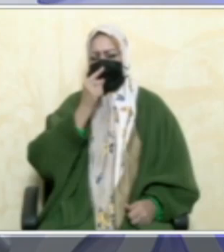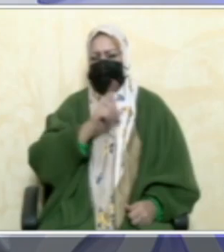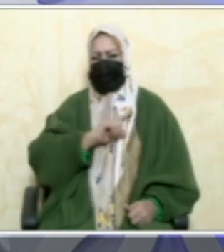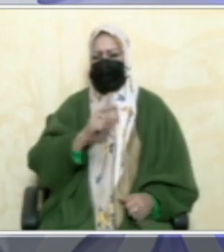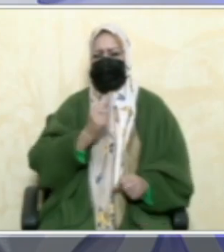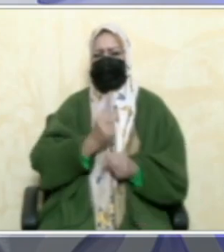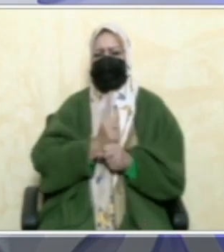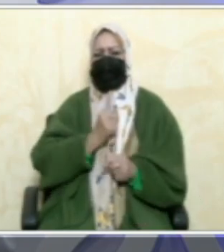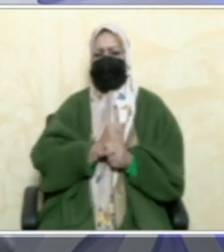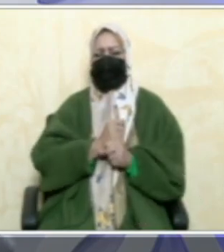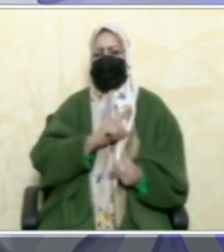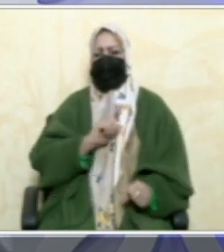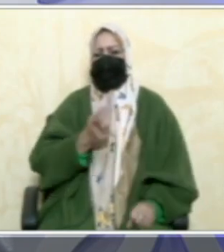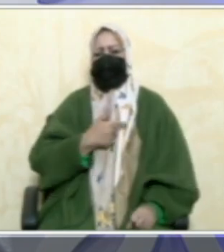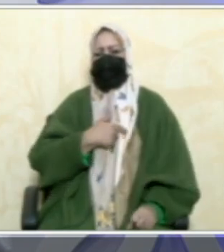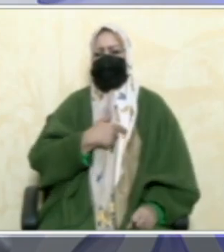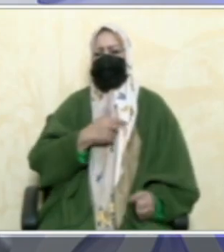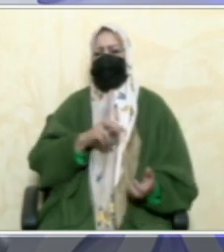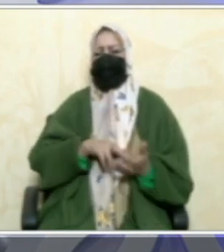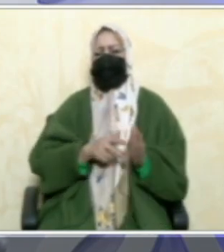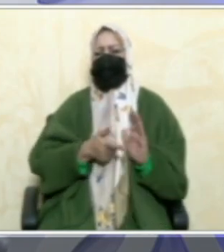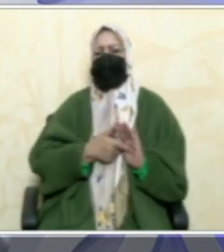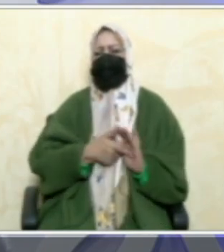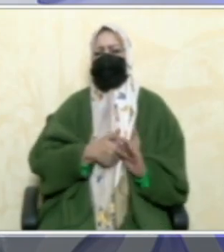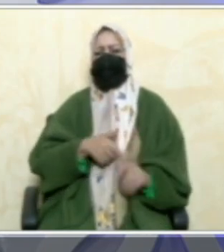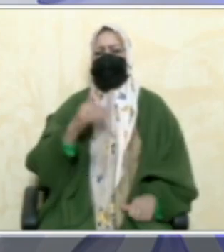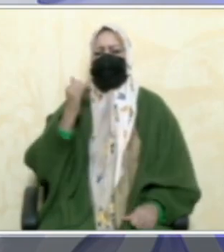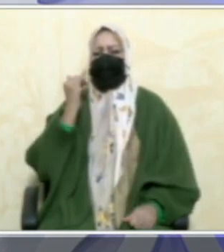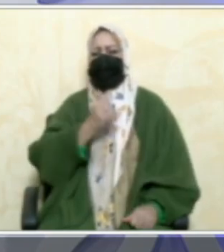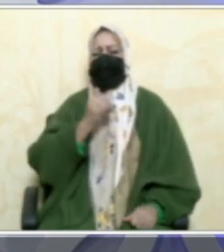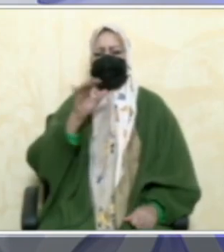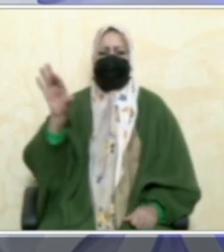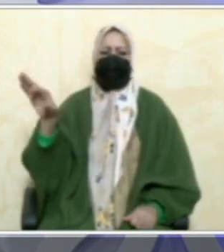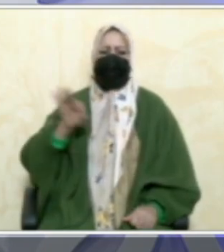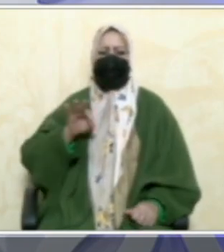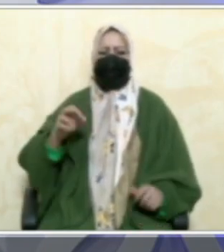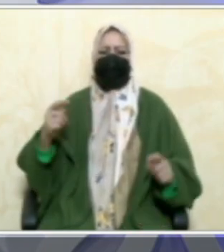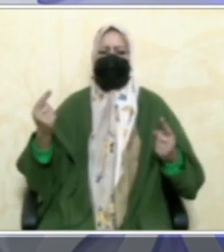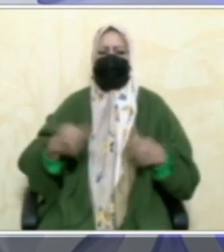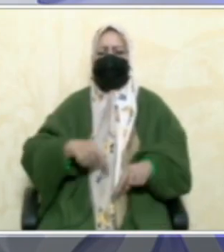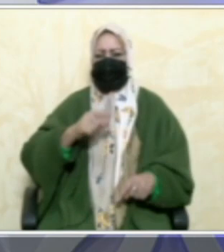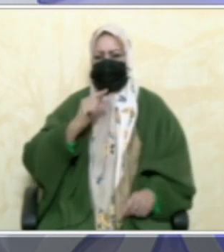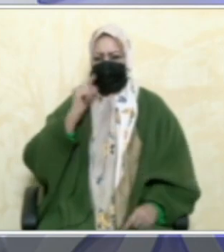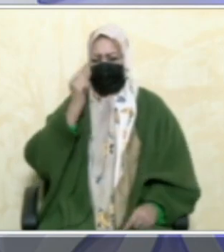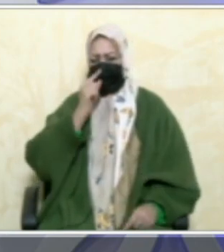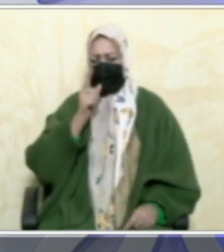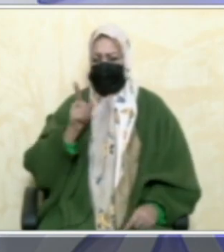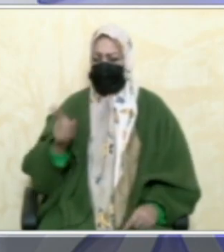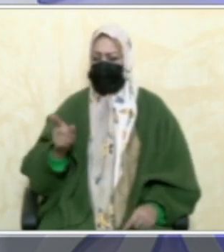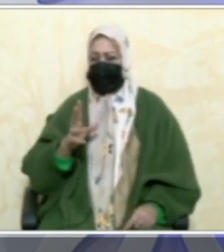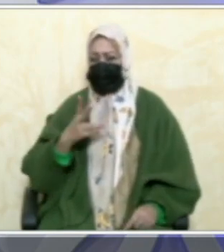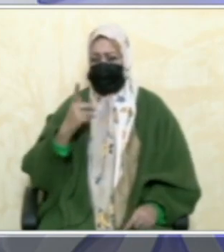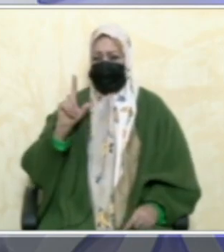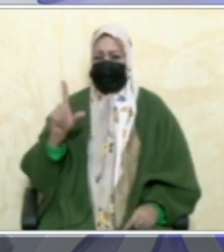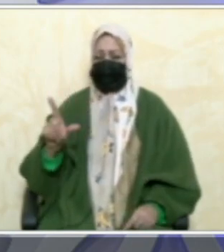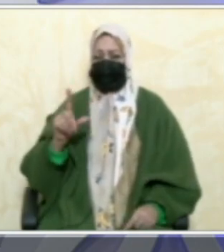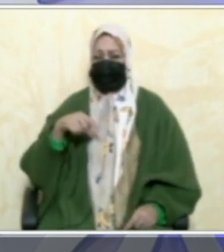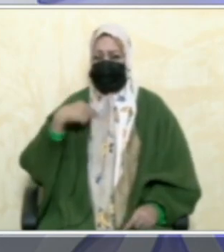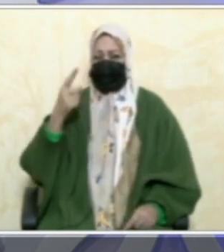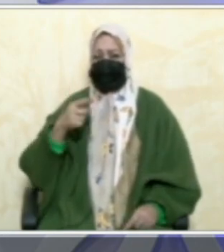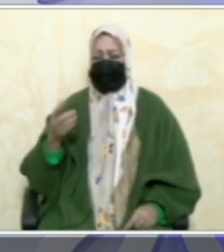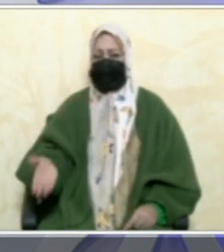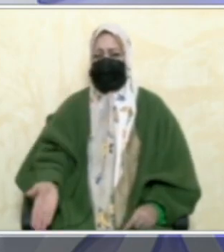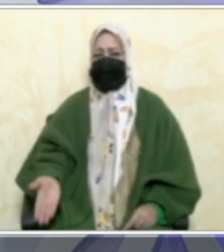درته؟ والله اخترت اللي عادي في الدين مباشرة. يعني هل هذا يوم القيامة يقبل منك أو